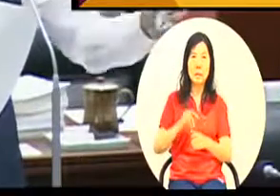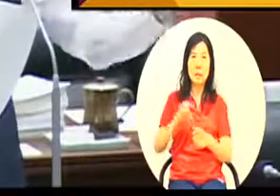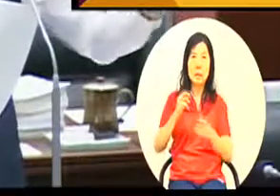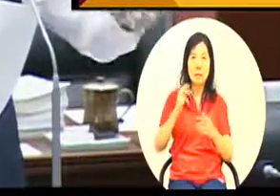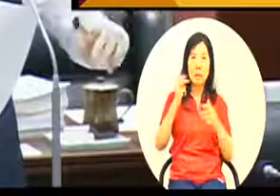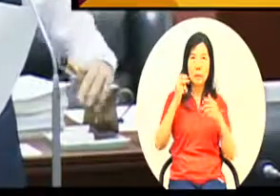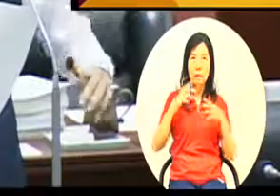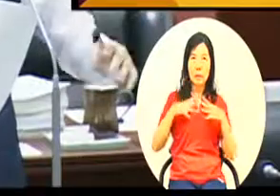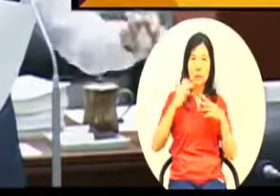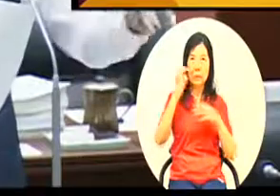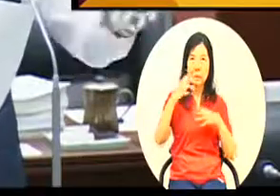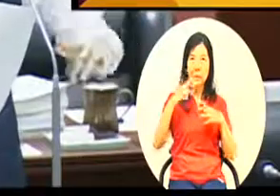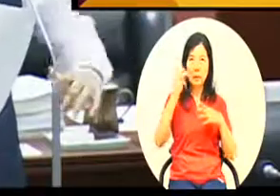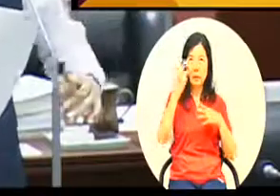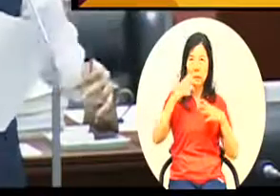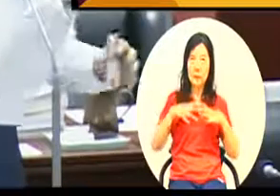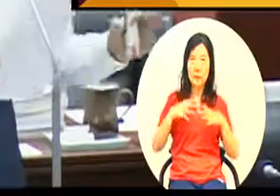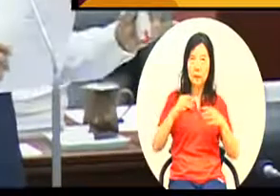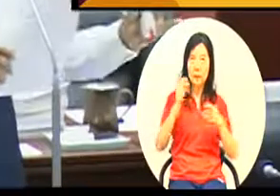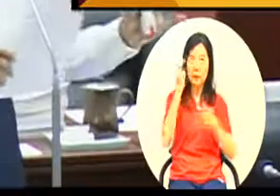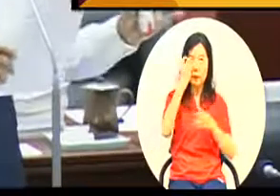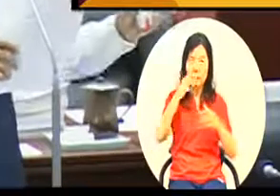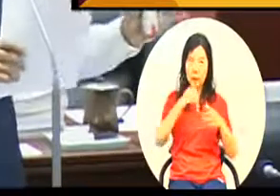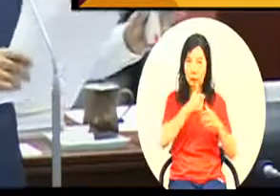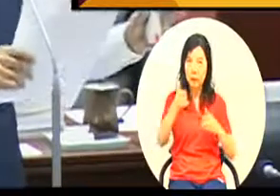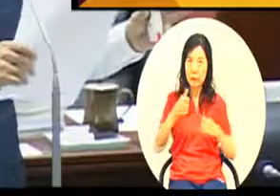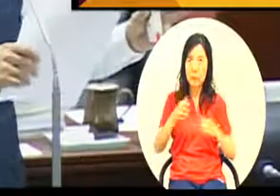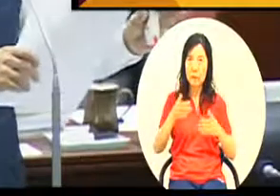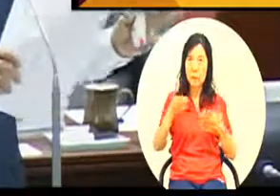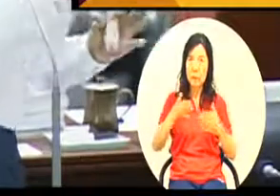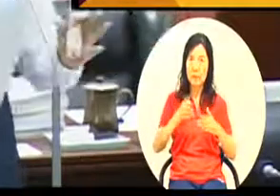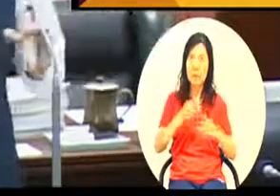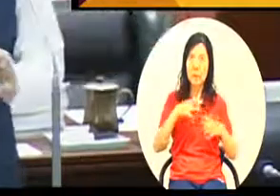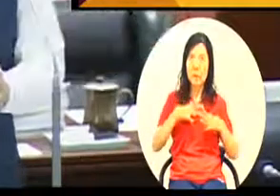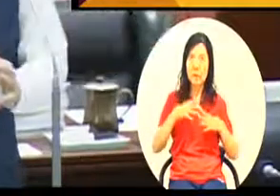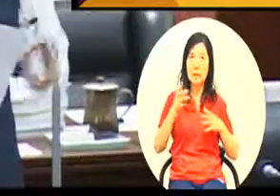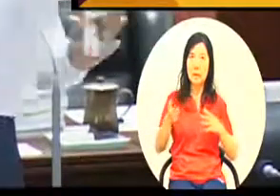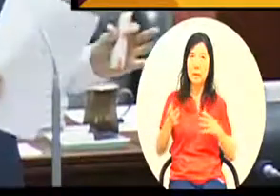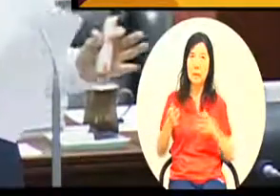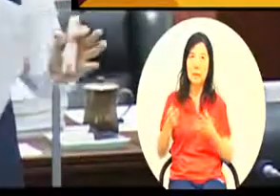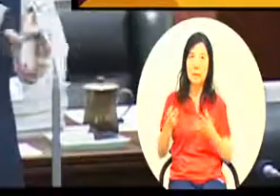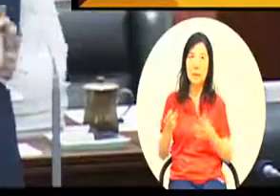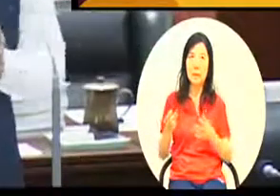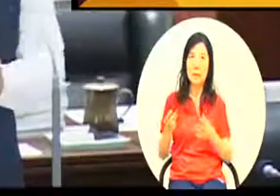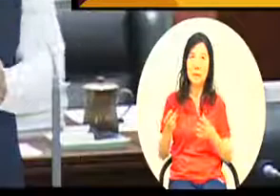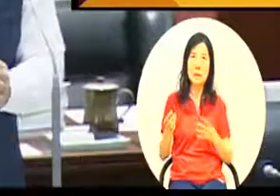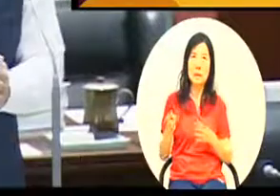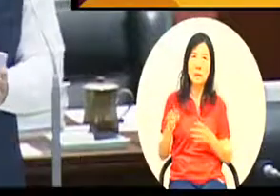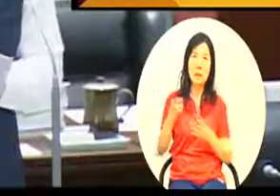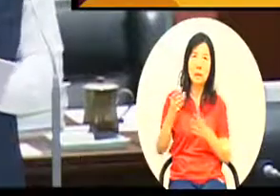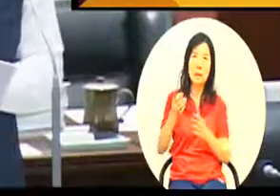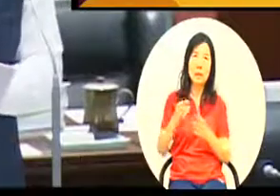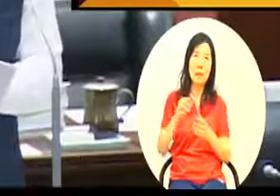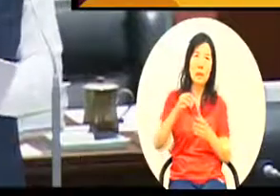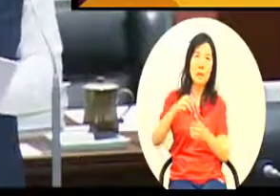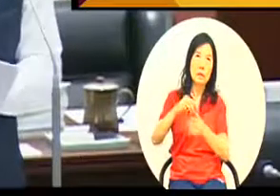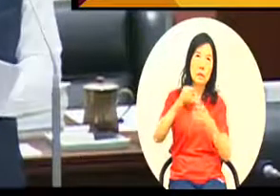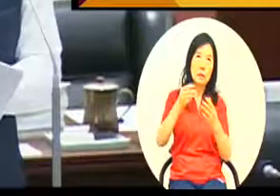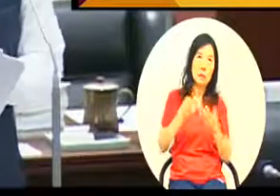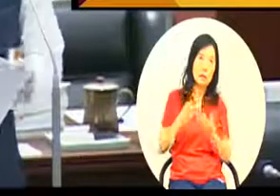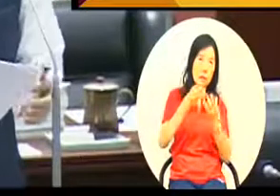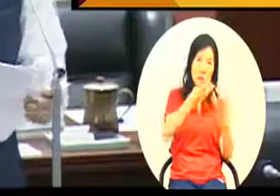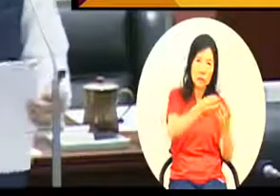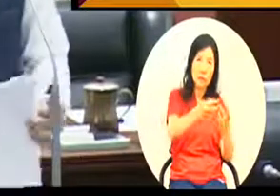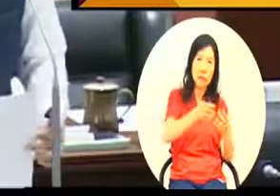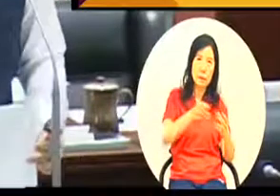官、警察事务官、调查员，他们的职缺就直接移到这个人力，就直接移到这个廉政署下面去工作